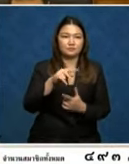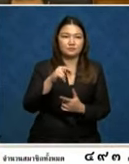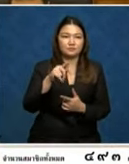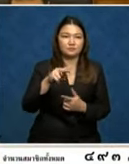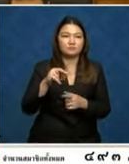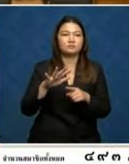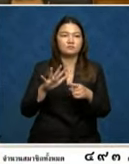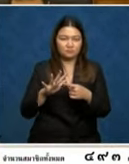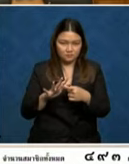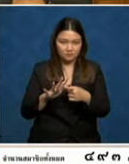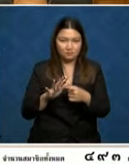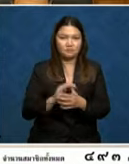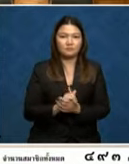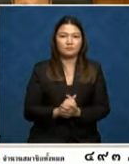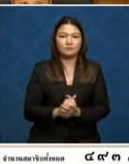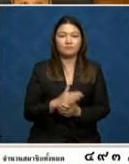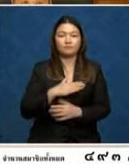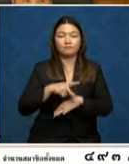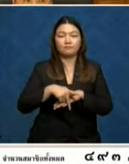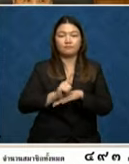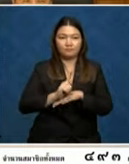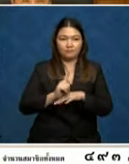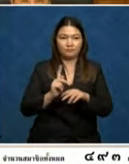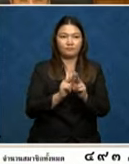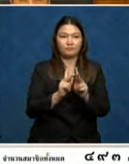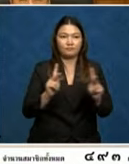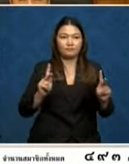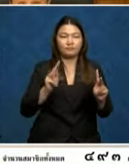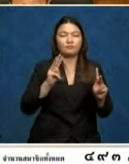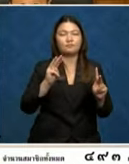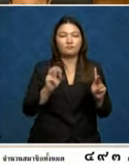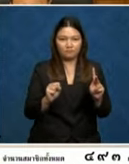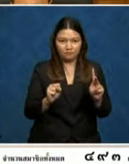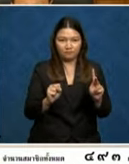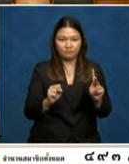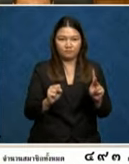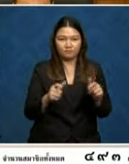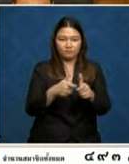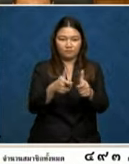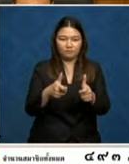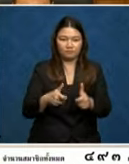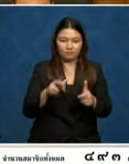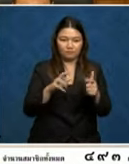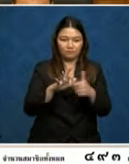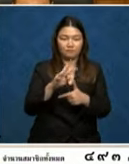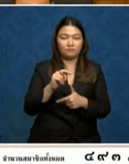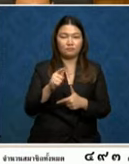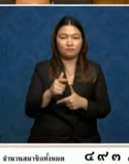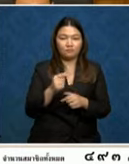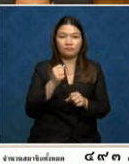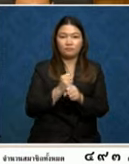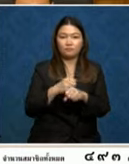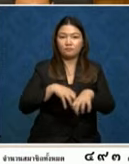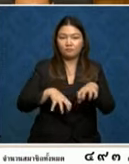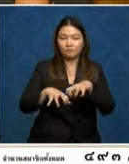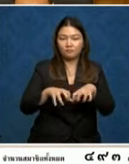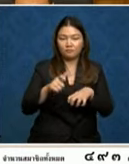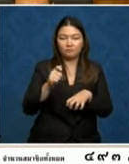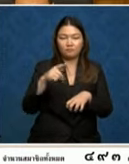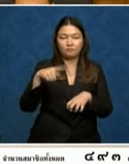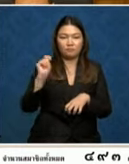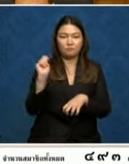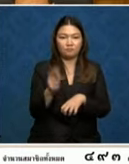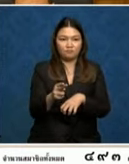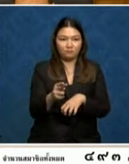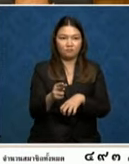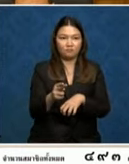ในธานะประทานกรมนิการ มสามันร่าง ระเวีบบริหารงานบุคคลส่นท้องถิน จบรัที่พอสอ